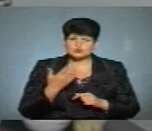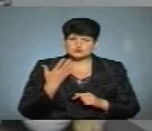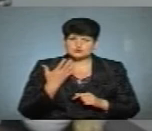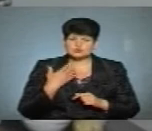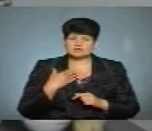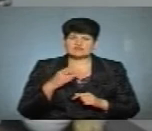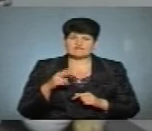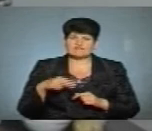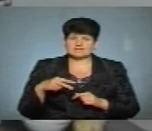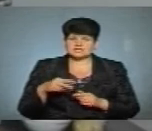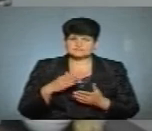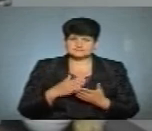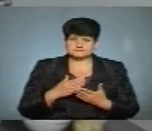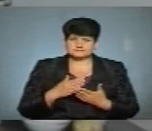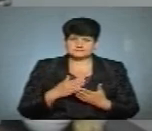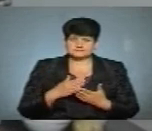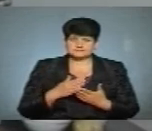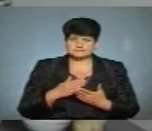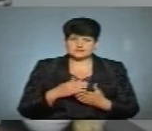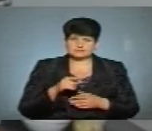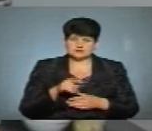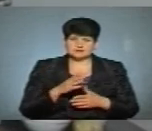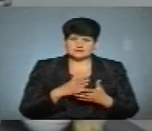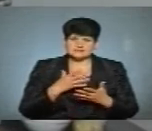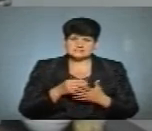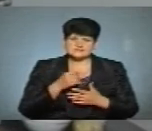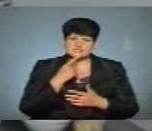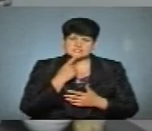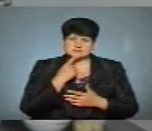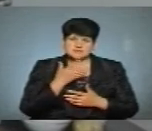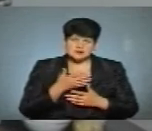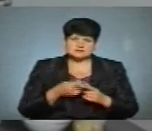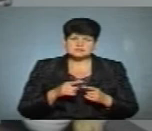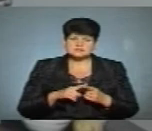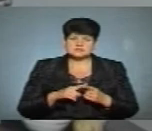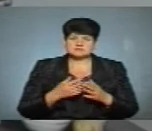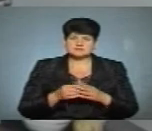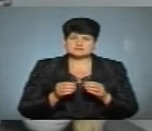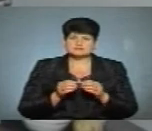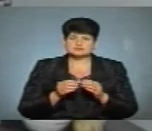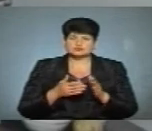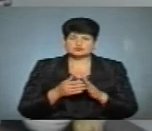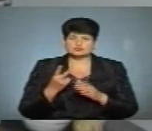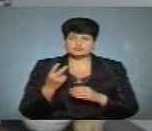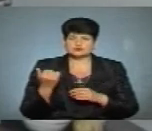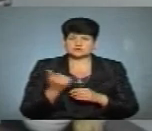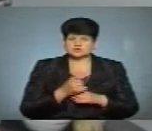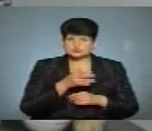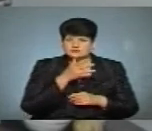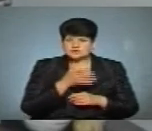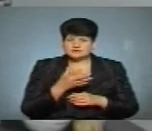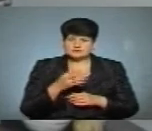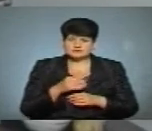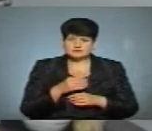стиглі вишні, і вони мають свій смак, набирається. Це буквально від 10 до 2 тижнів в час. От ми так вже декілька